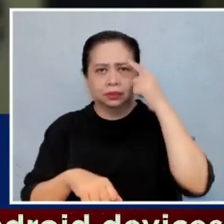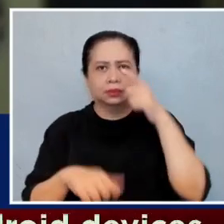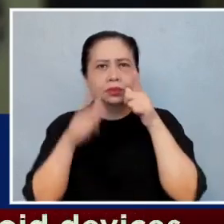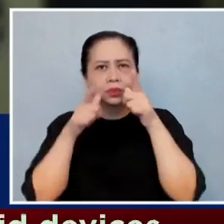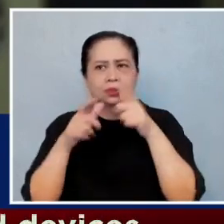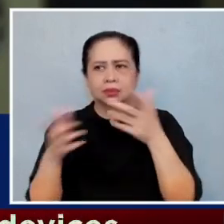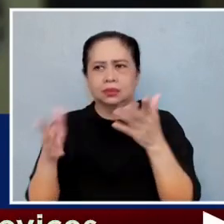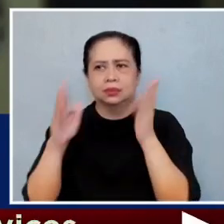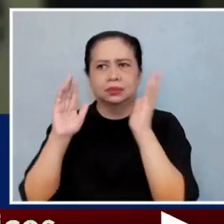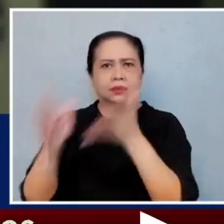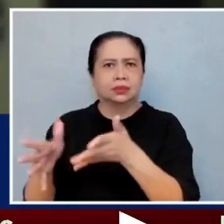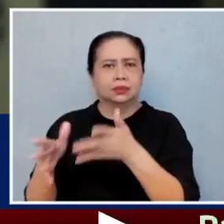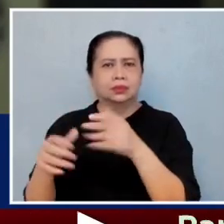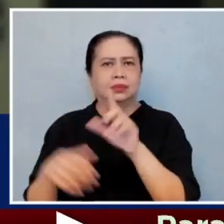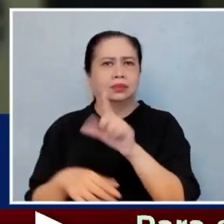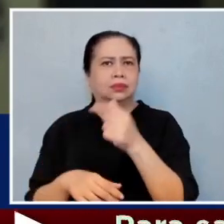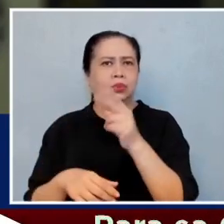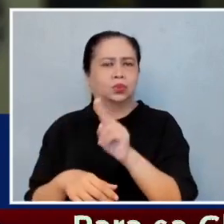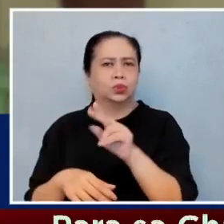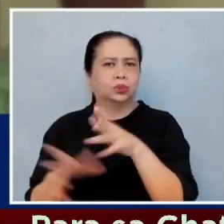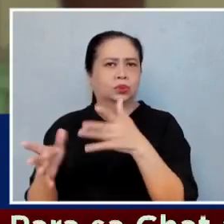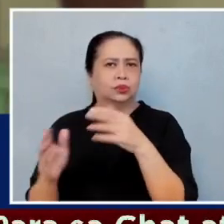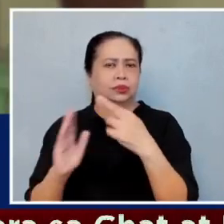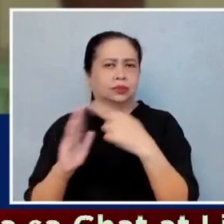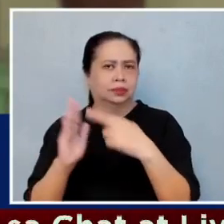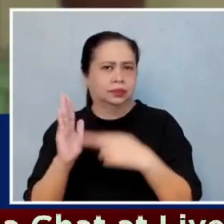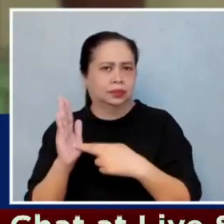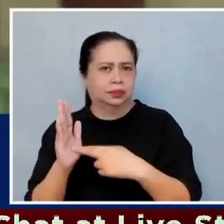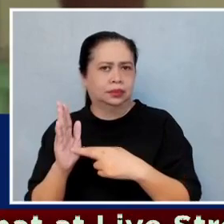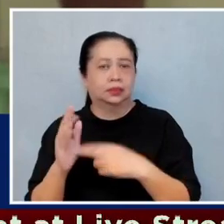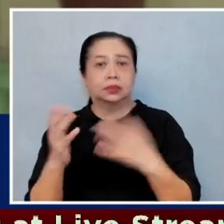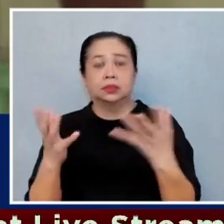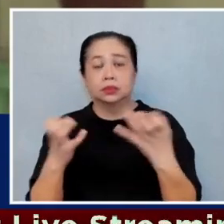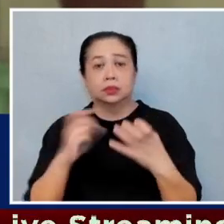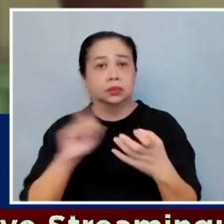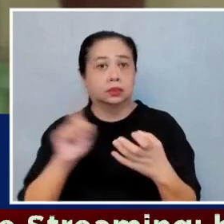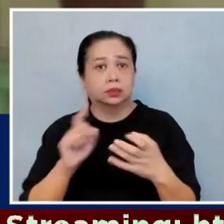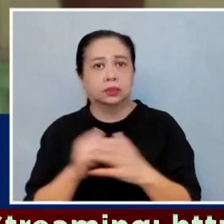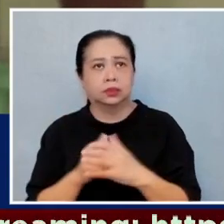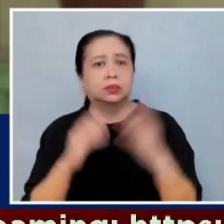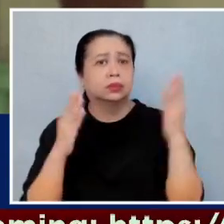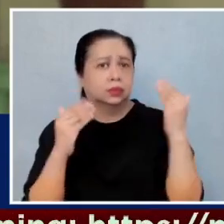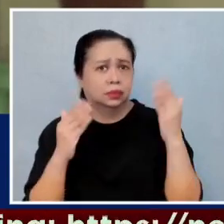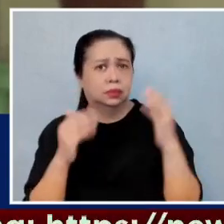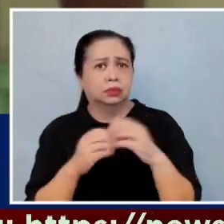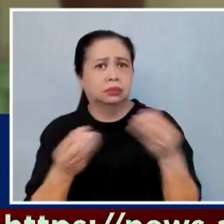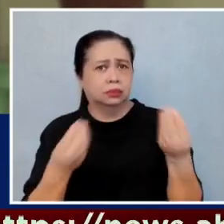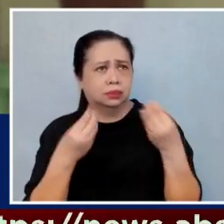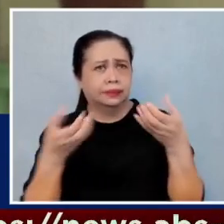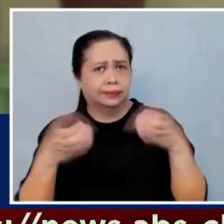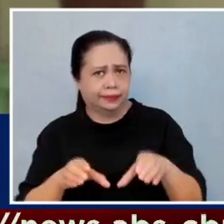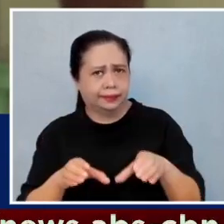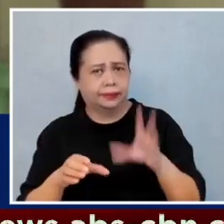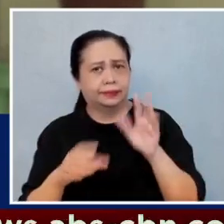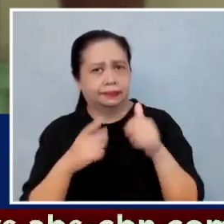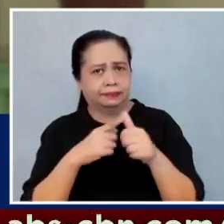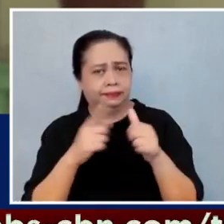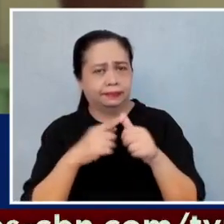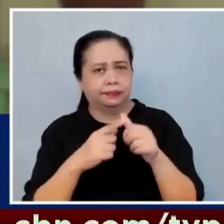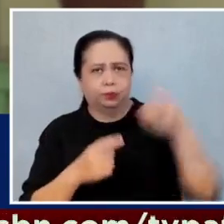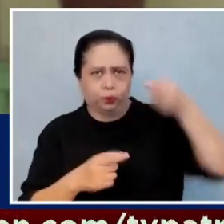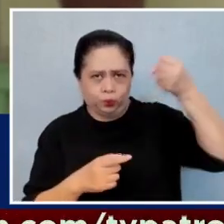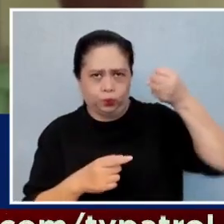nababypass ng local government ordinance. Ang gusto namin sana mapagbigyan na magkaroon muna ng